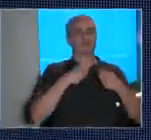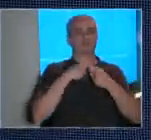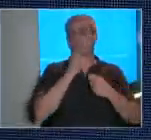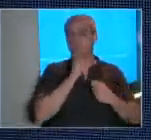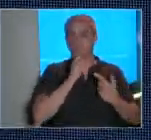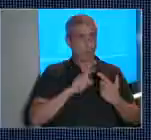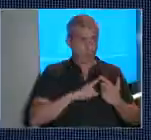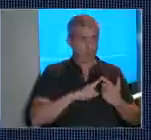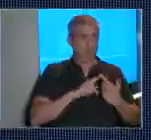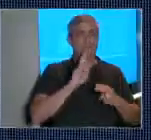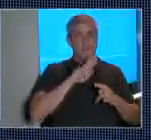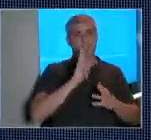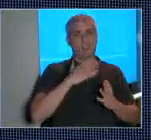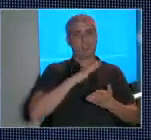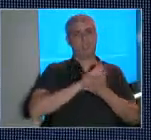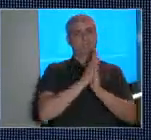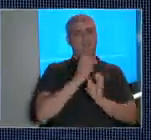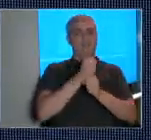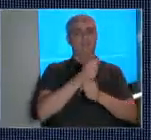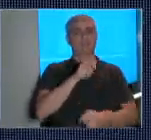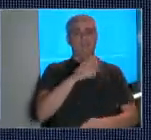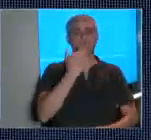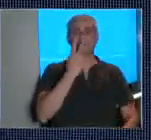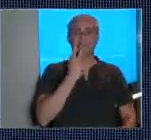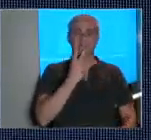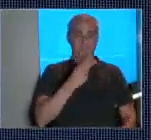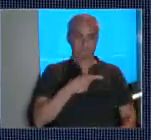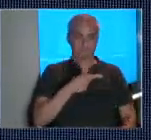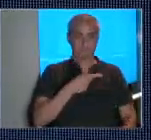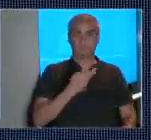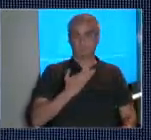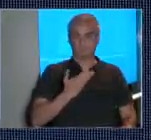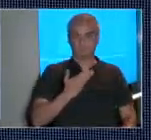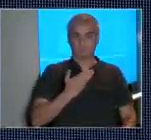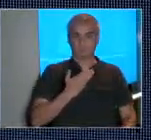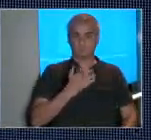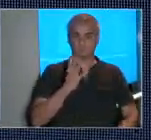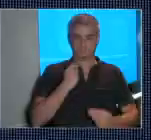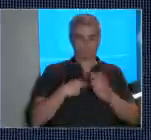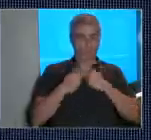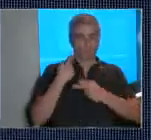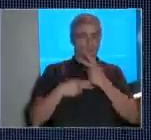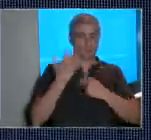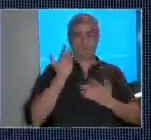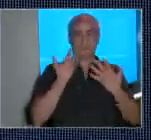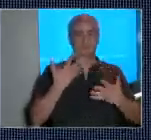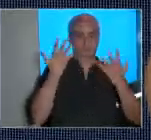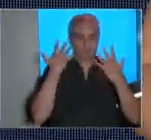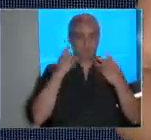הירוקה, וככה הפכתי לנציגה שלה בכנסת ה-20, ובעצם, אם חוזרים אחורה, לפני